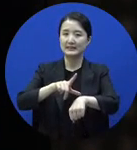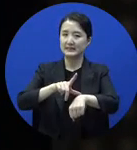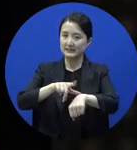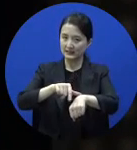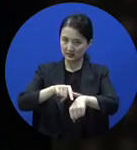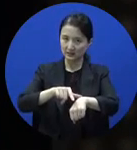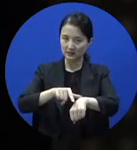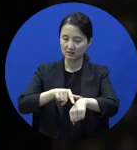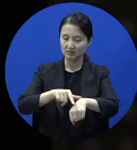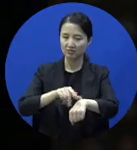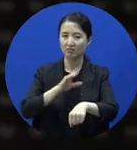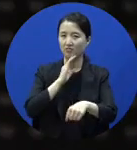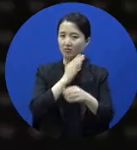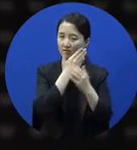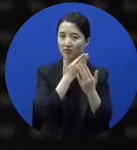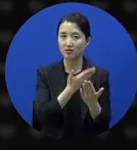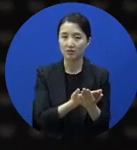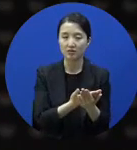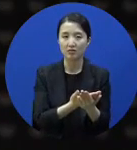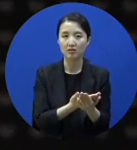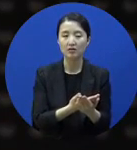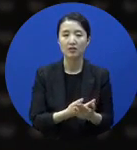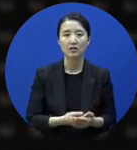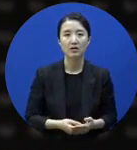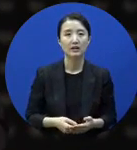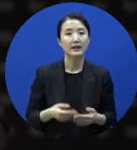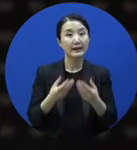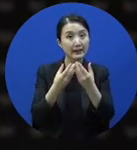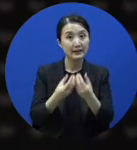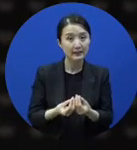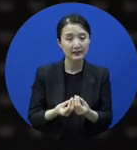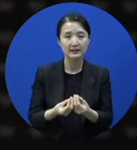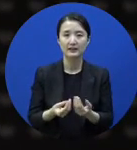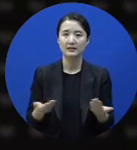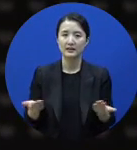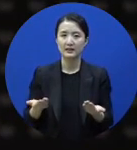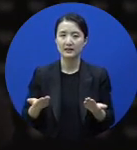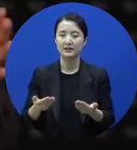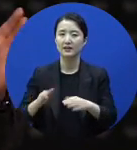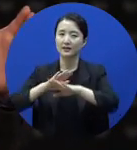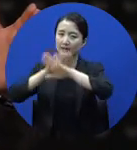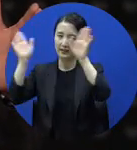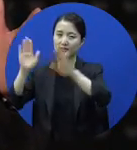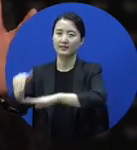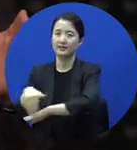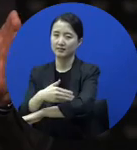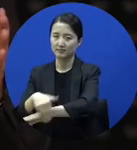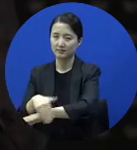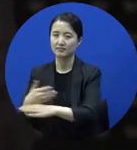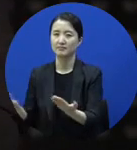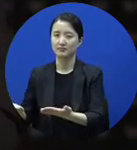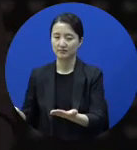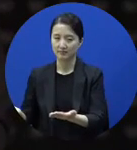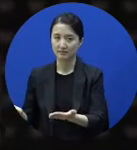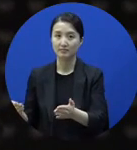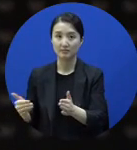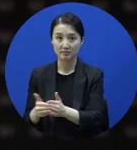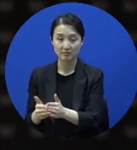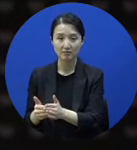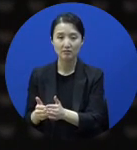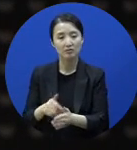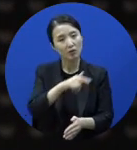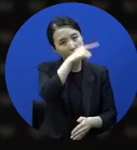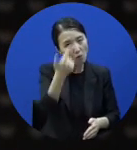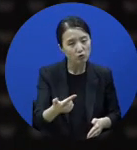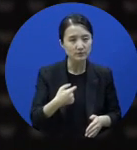중요한 것 같아요. 하루 종일 회사를 다니다 보니까 퇴근의 어떤 시간들도 있고요. 아니면 주말이라는 어떤 시간이 존재합니다. 그중에 내가 하나